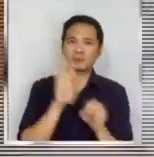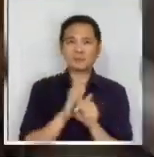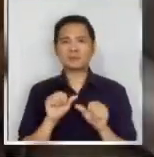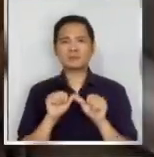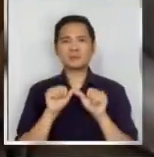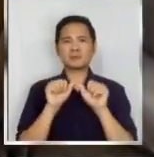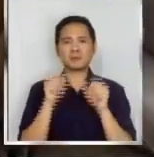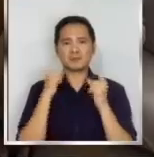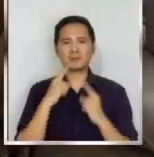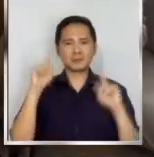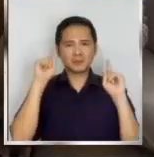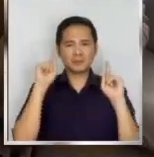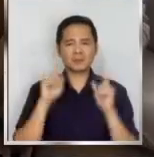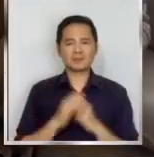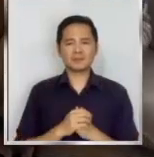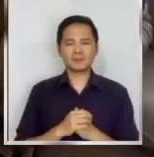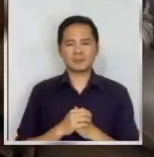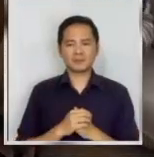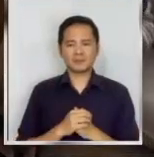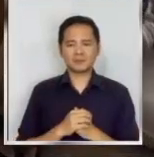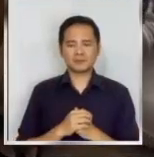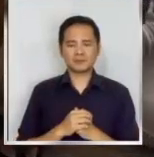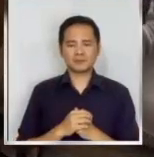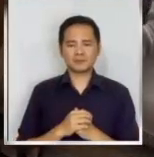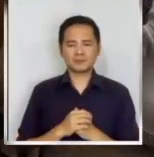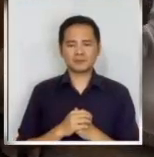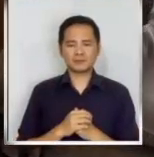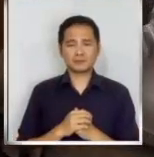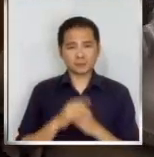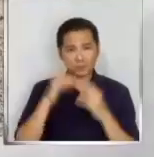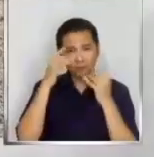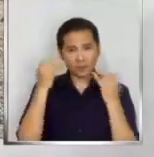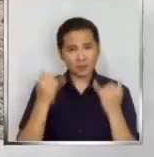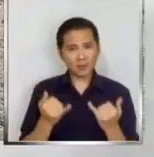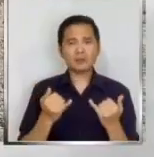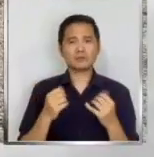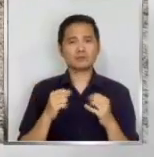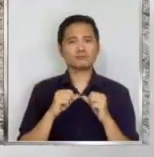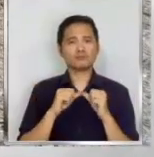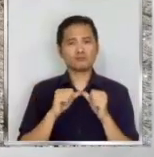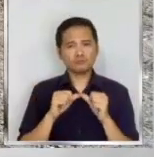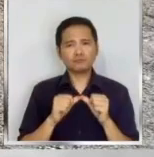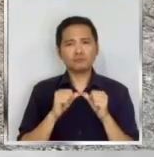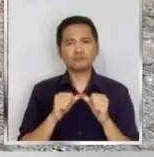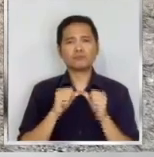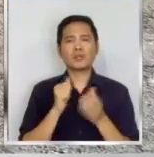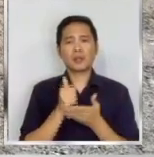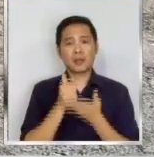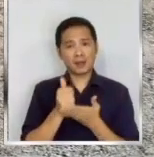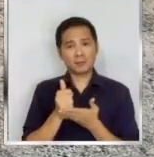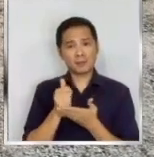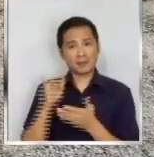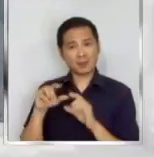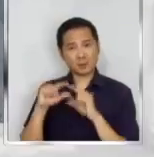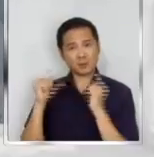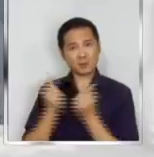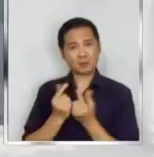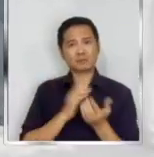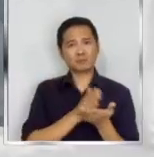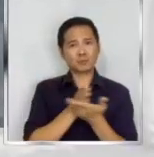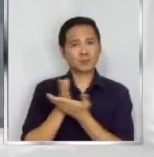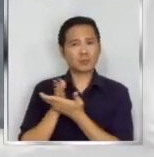Maging ilog at mga isla raw, kanilang tinawid, maiparating lang sa nasa 2,500 na pamilya ang